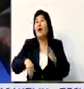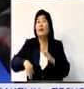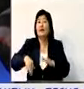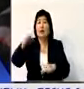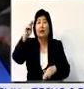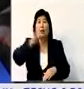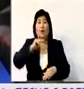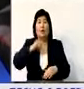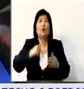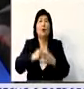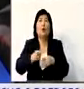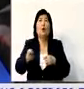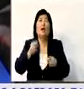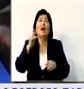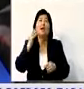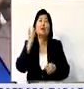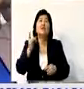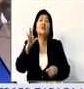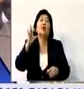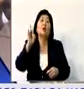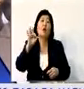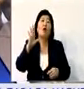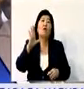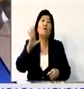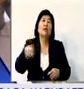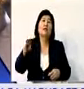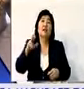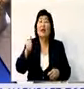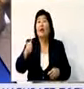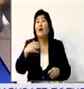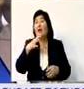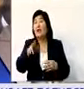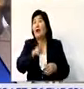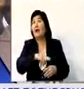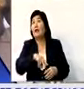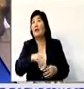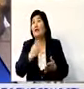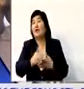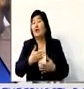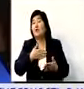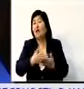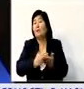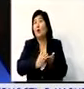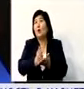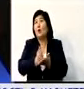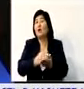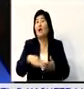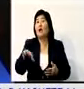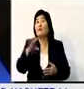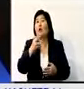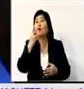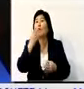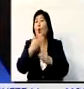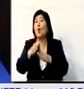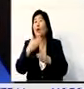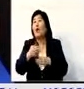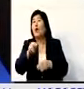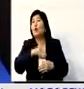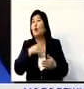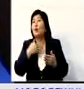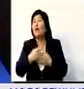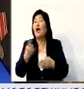дорос до начальника камышинского работы среди наград мирного времени медали за безупречную службу всех трех степеней за трудовую доблесть